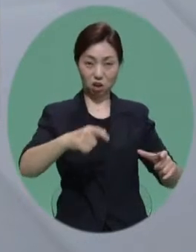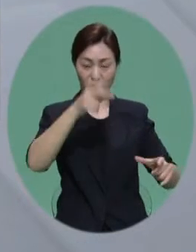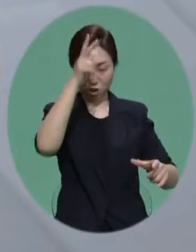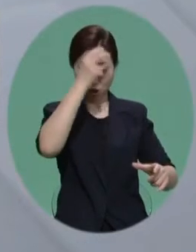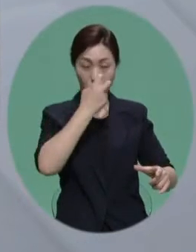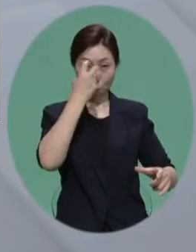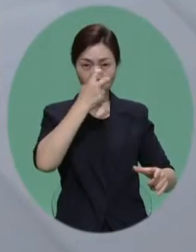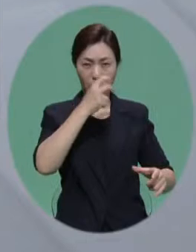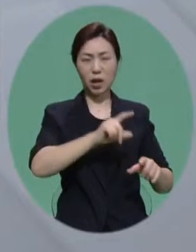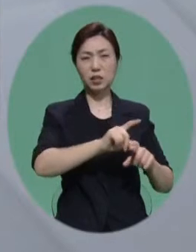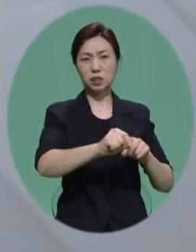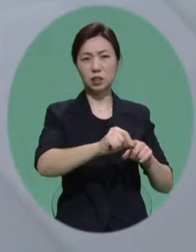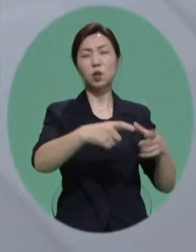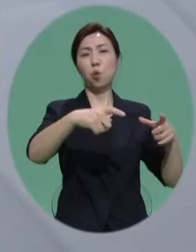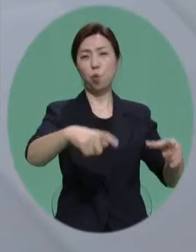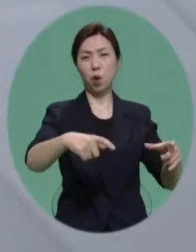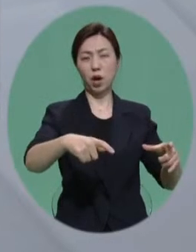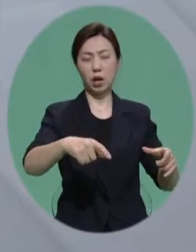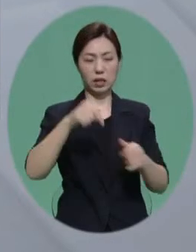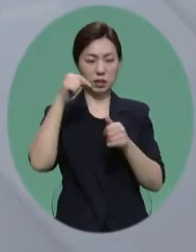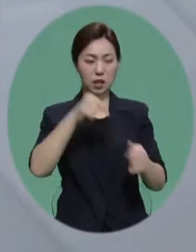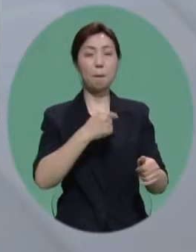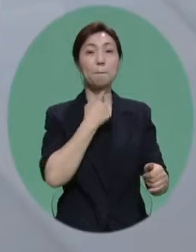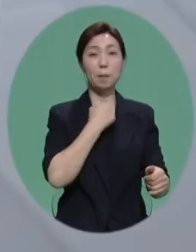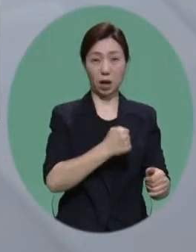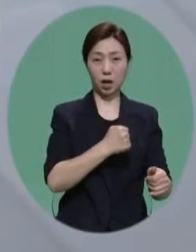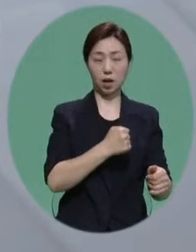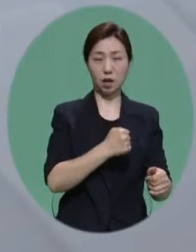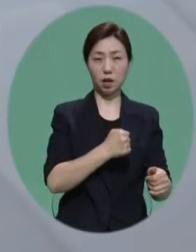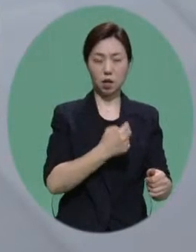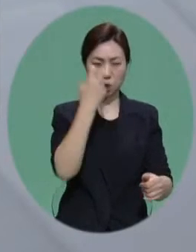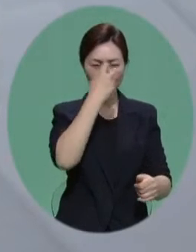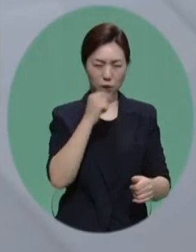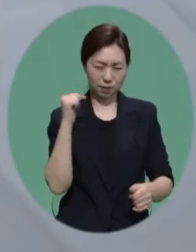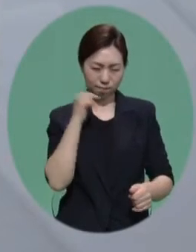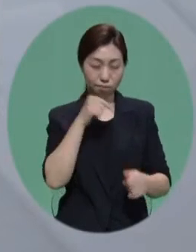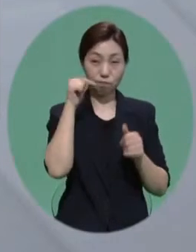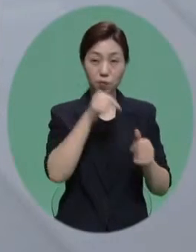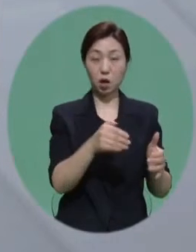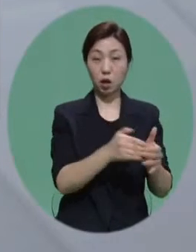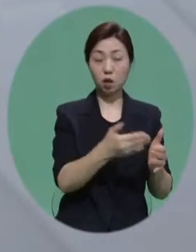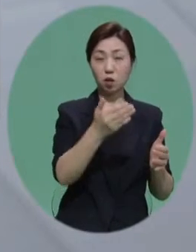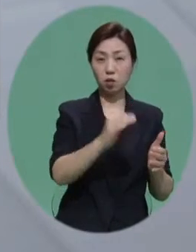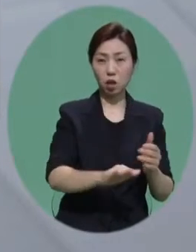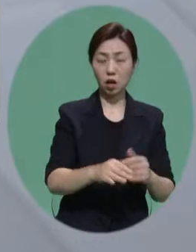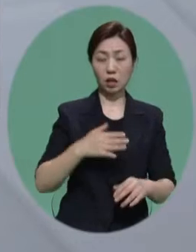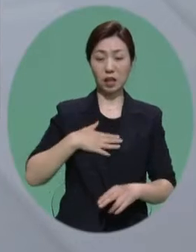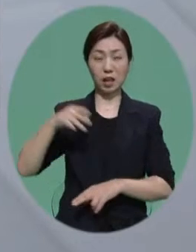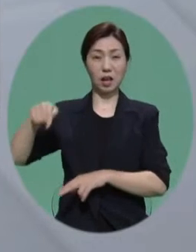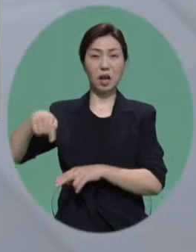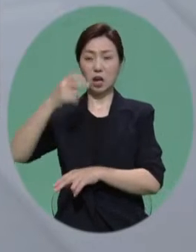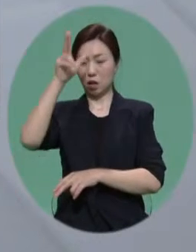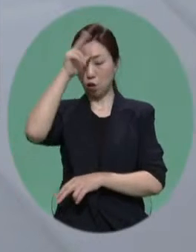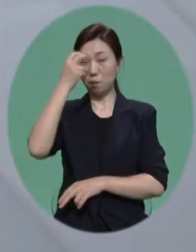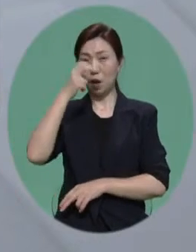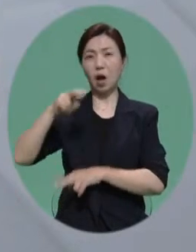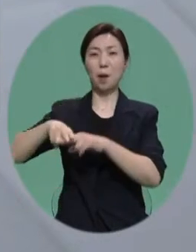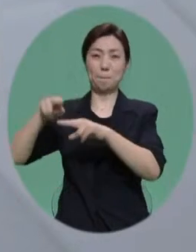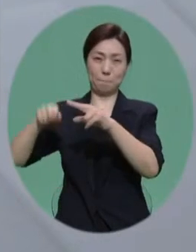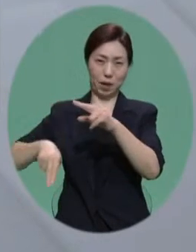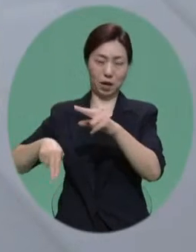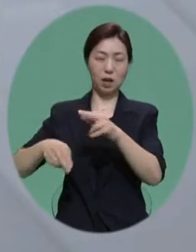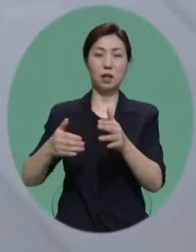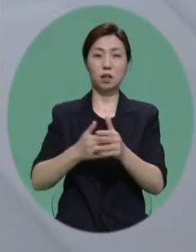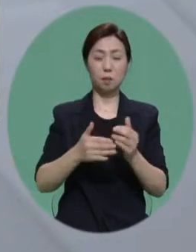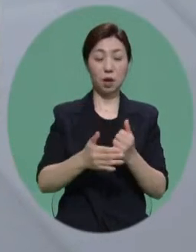했습니다 다음은 제가 사직을 하고 나와서 이 재판은 챙겨 보지 못했습니다만 은 재판 결과가